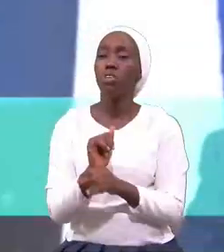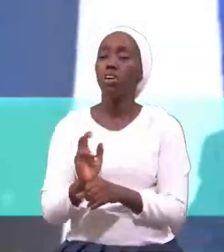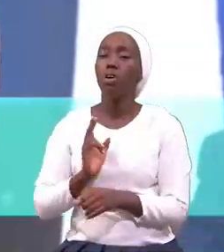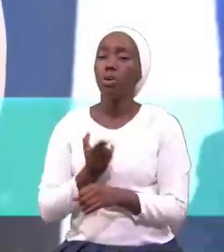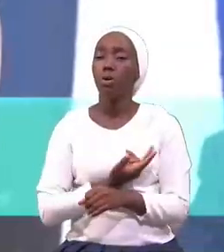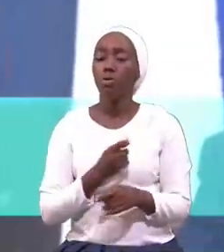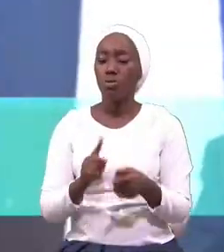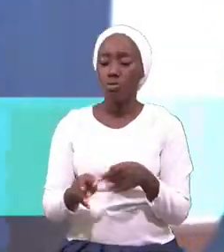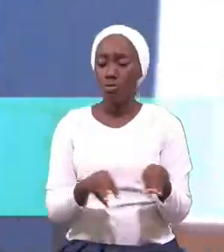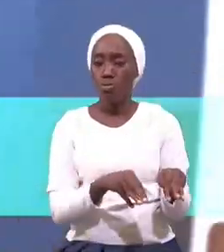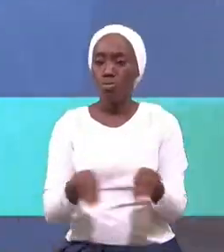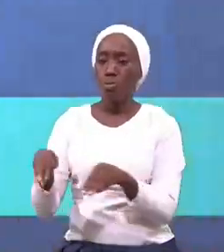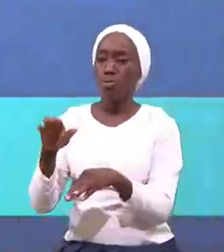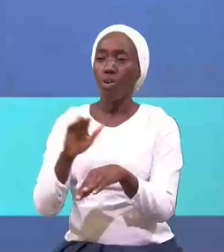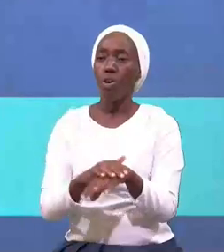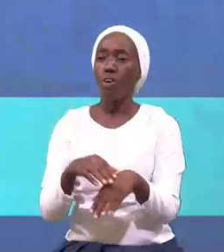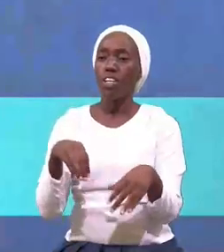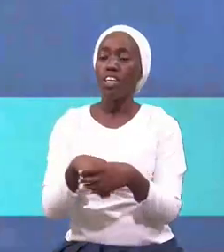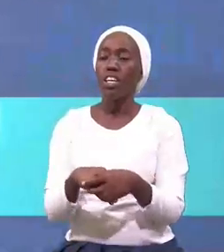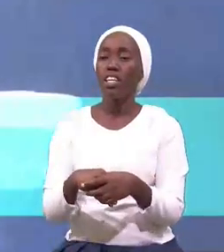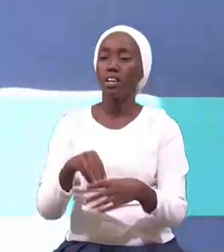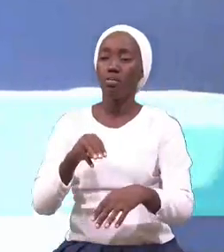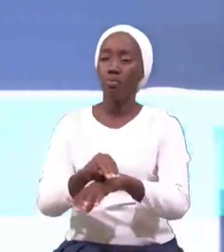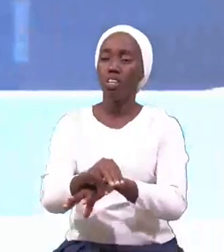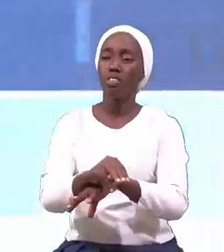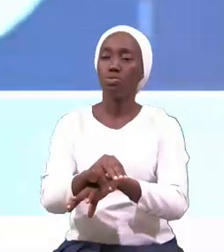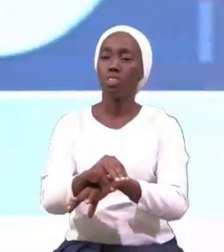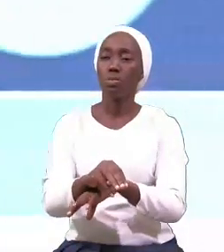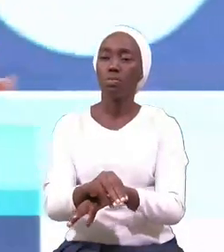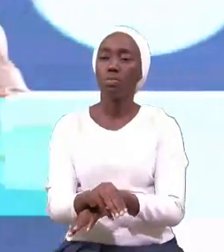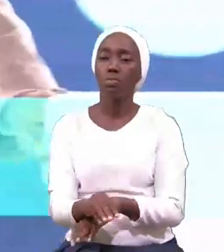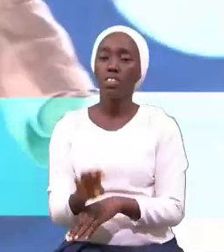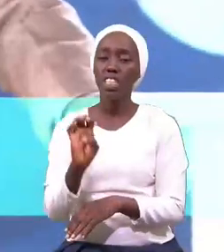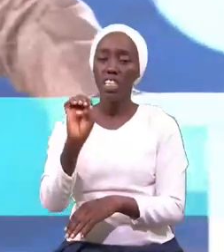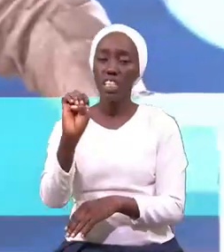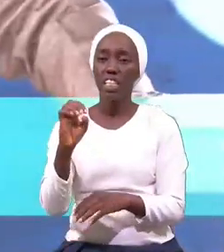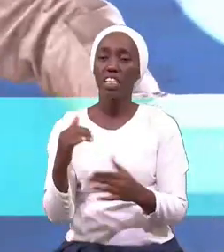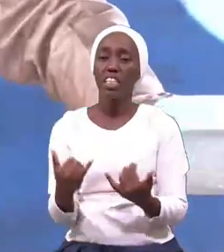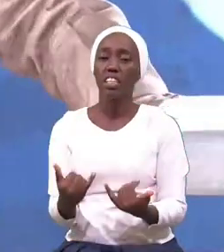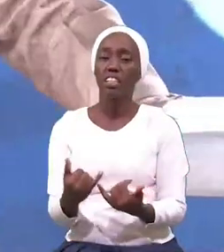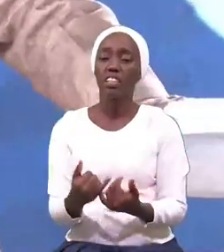C'est ça qui nous permet d'avancer dans le ministère. Le E.